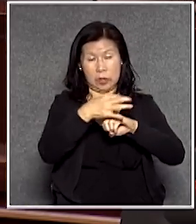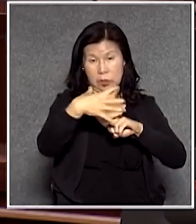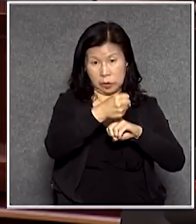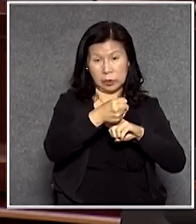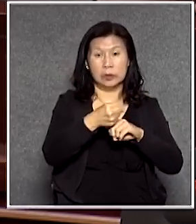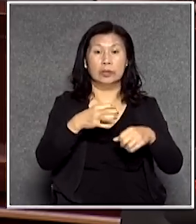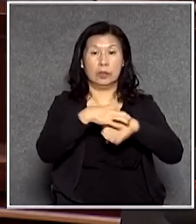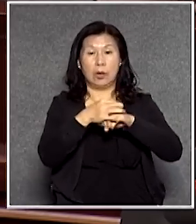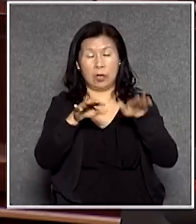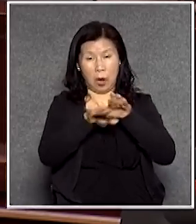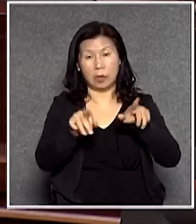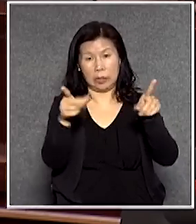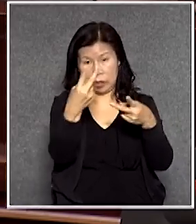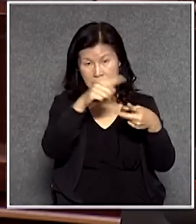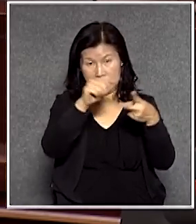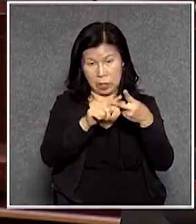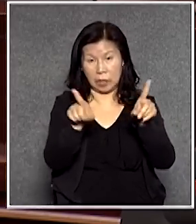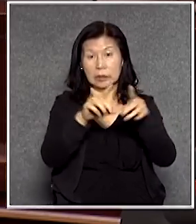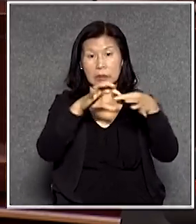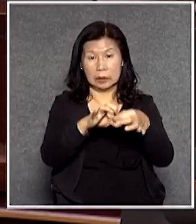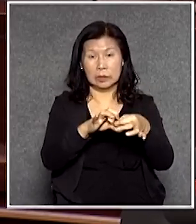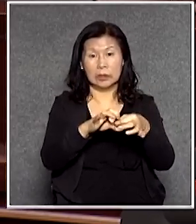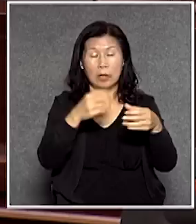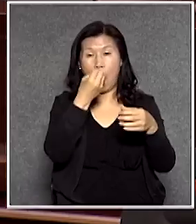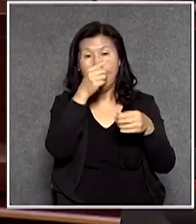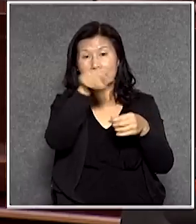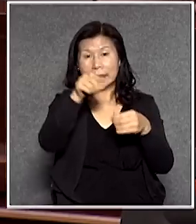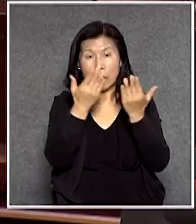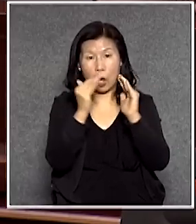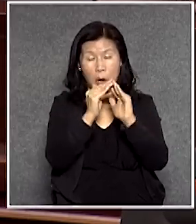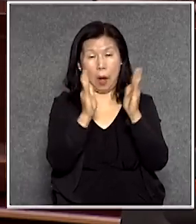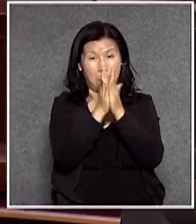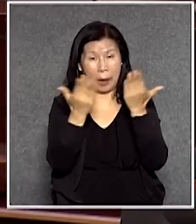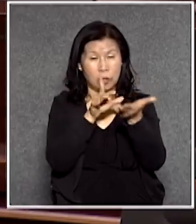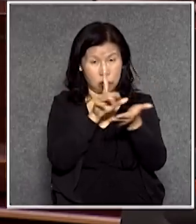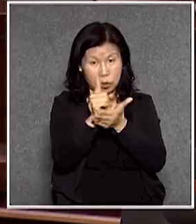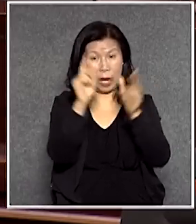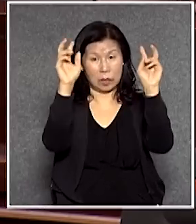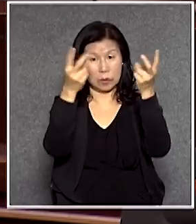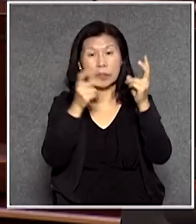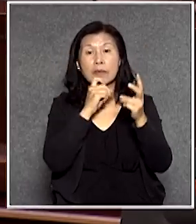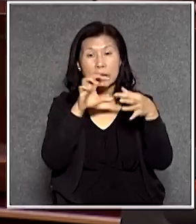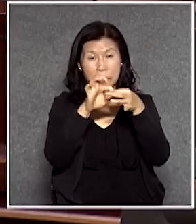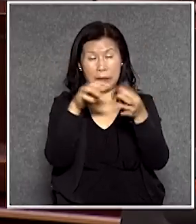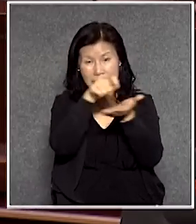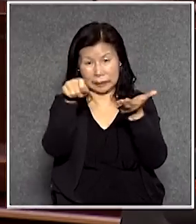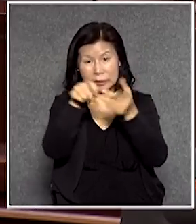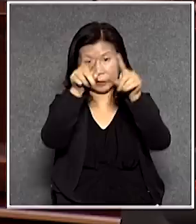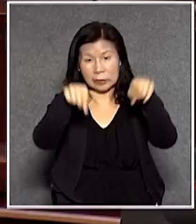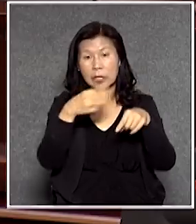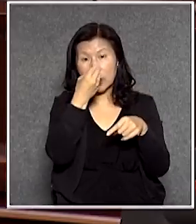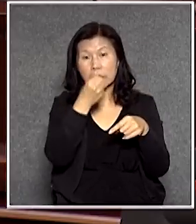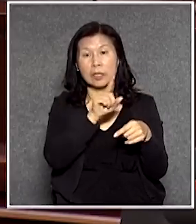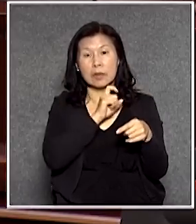家安全的关系。在学院香港民族命运自决的专题里面，就有文章讨论香港